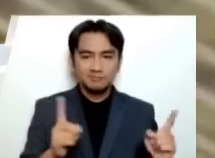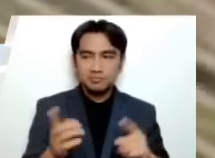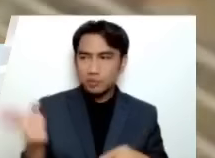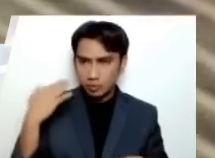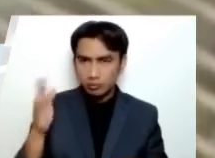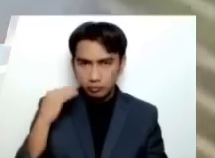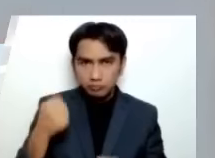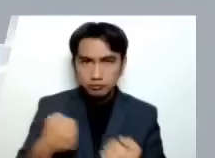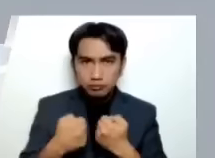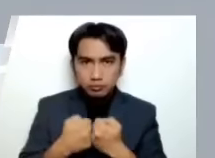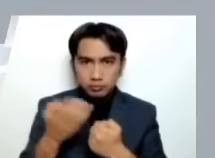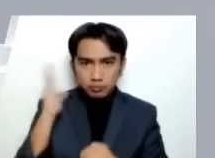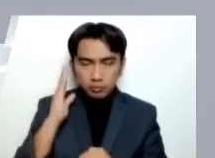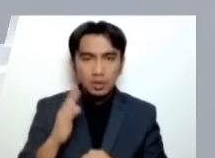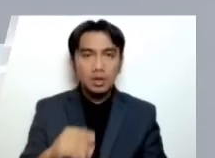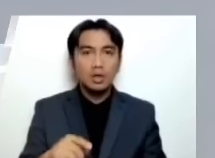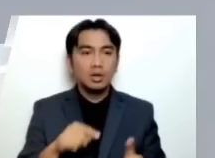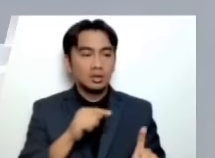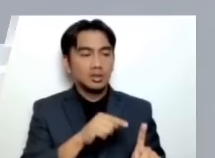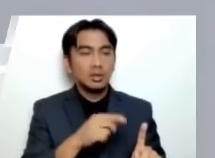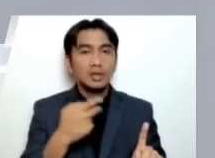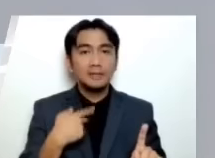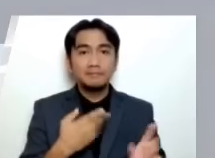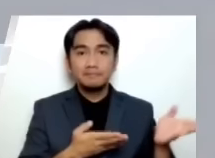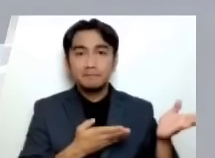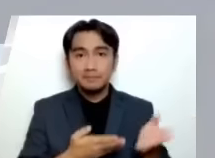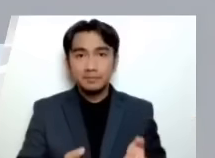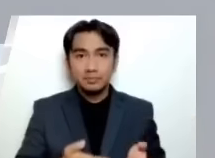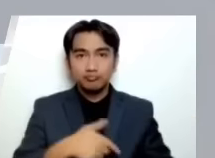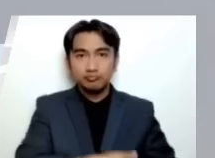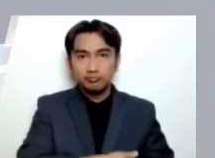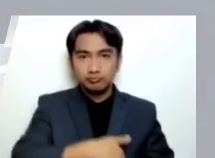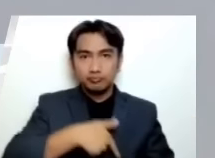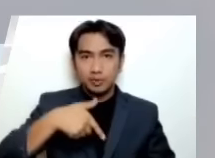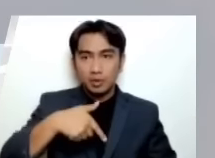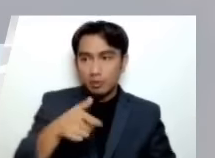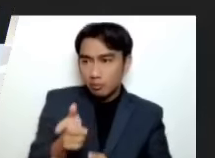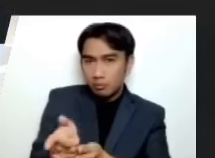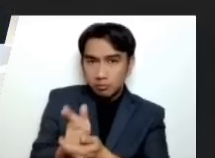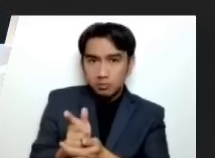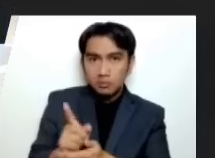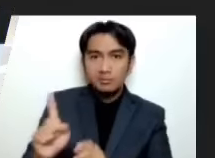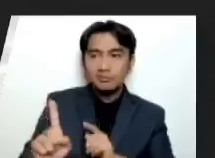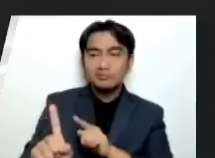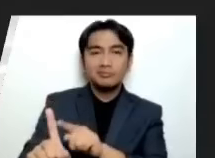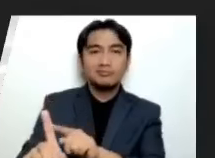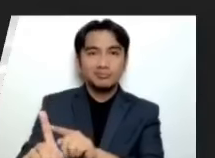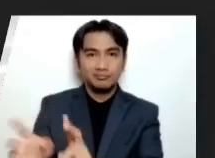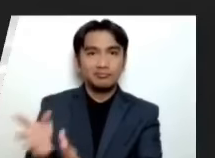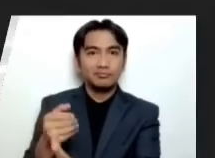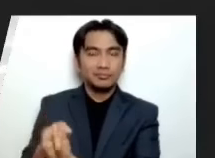si John Amores ay may dala ng baril at pinaputukan na yung ating victim. Hindi naman nakalapatan.